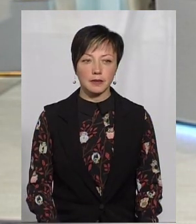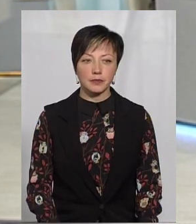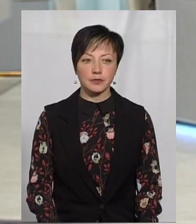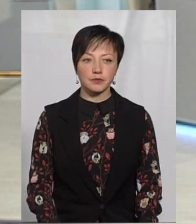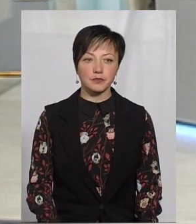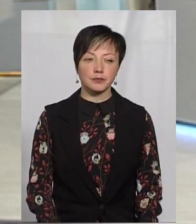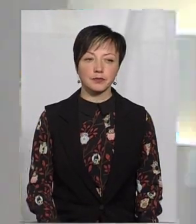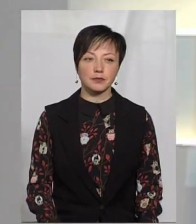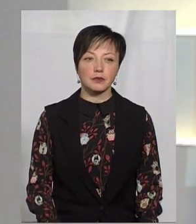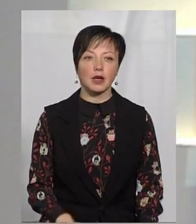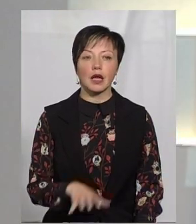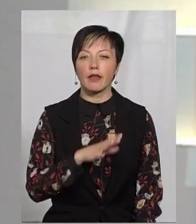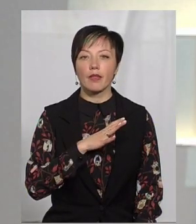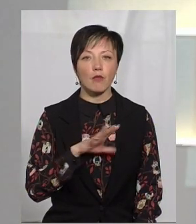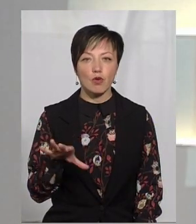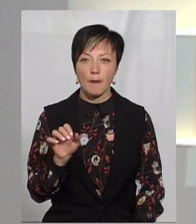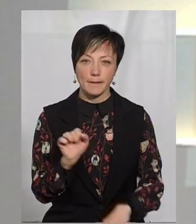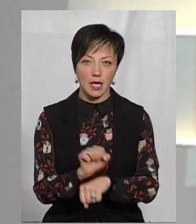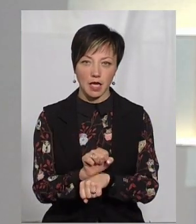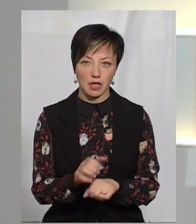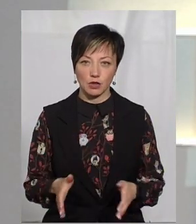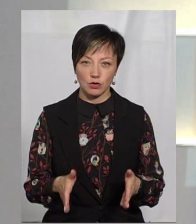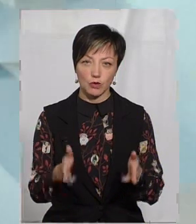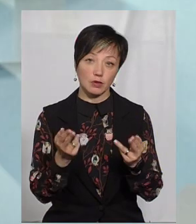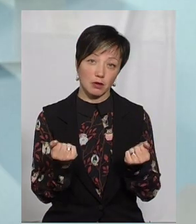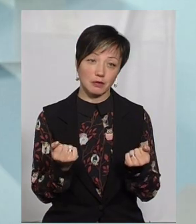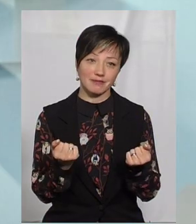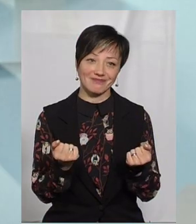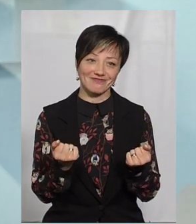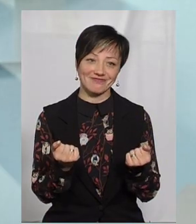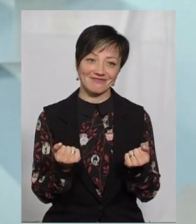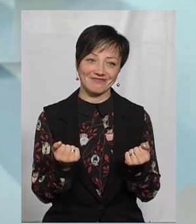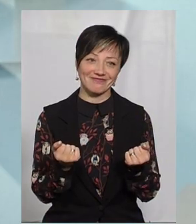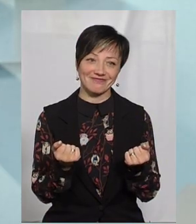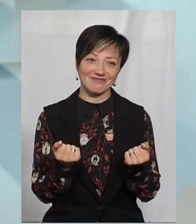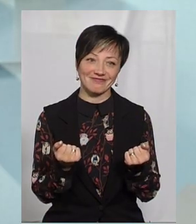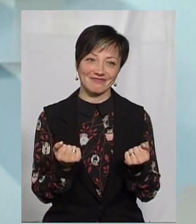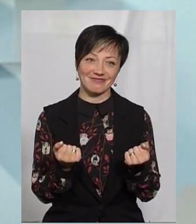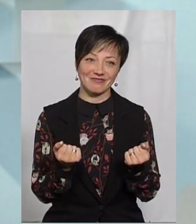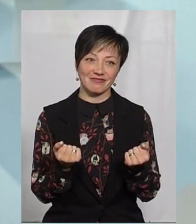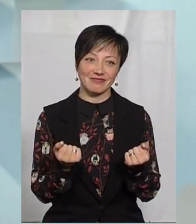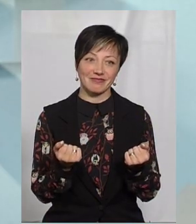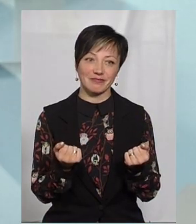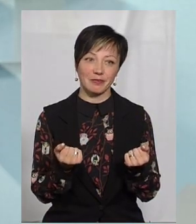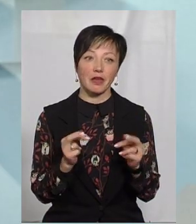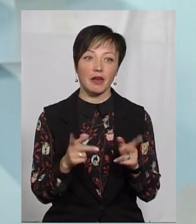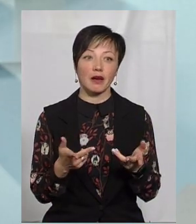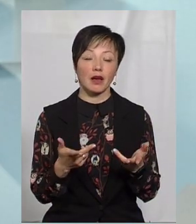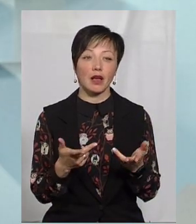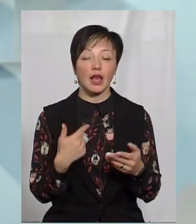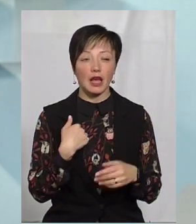І не були перекриті дороги? Так. Раніше. Перекривались, не